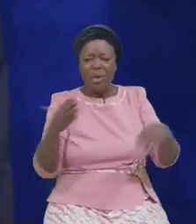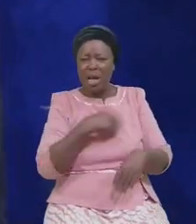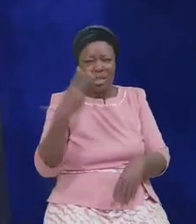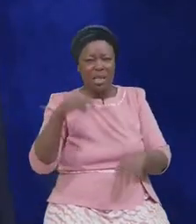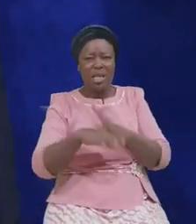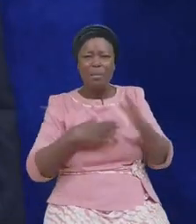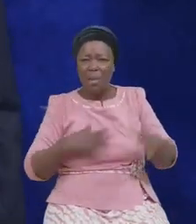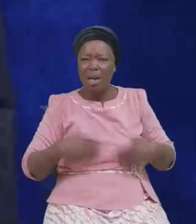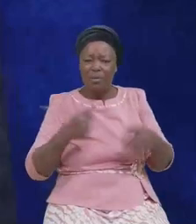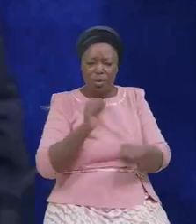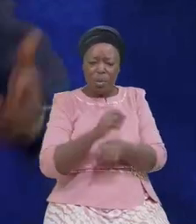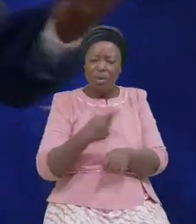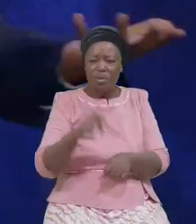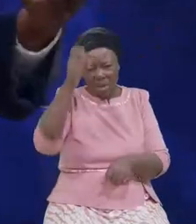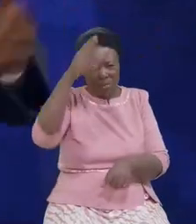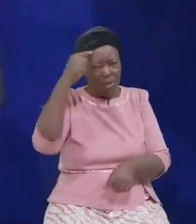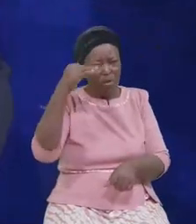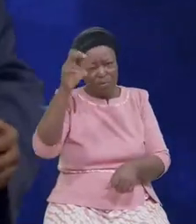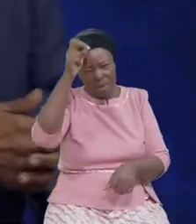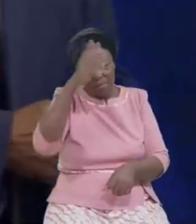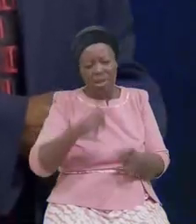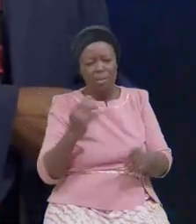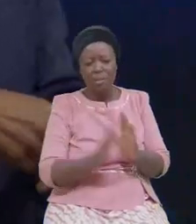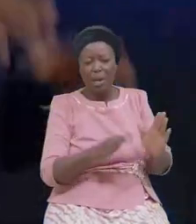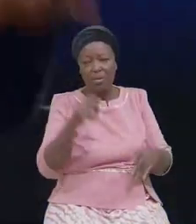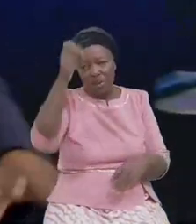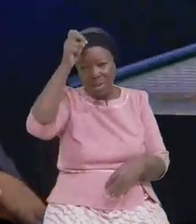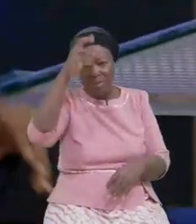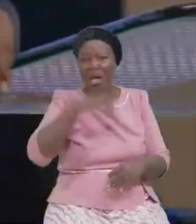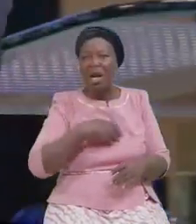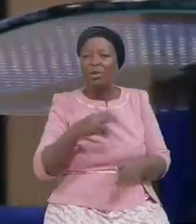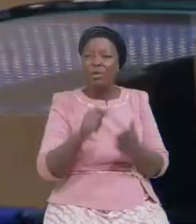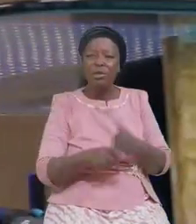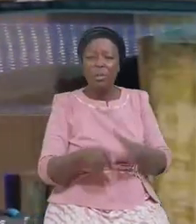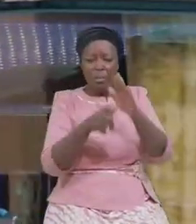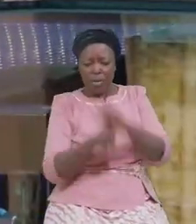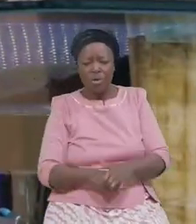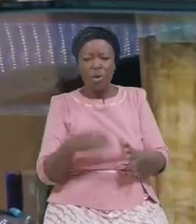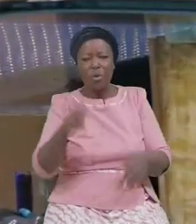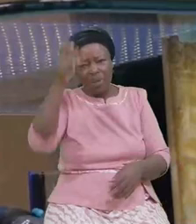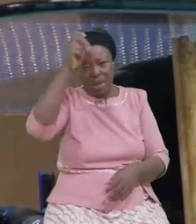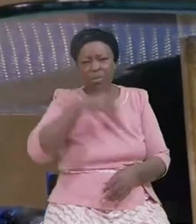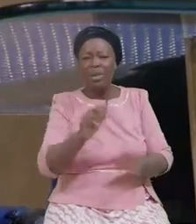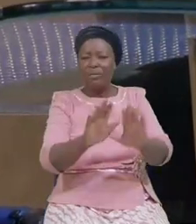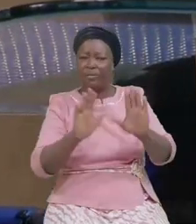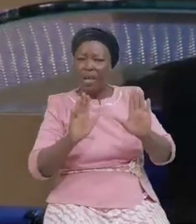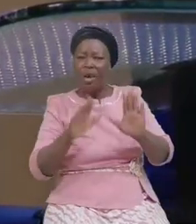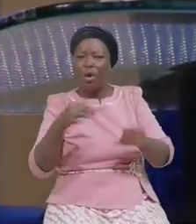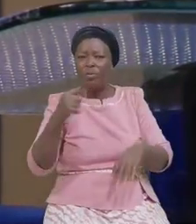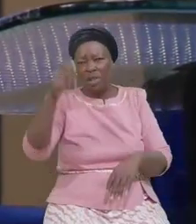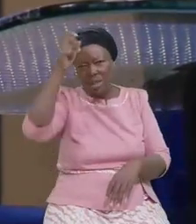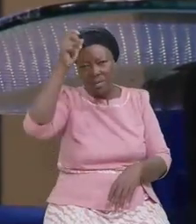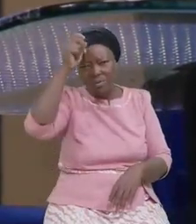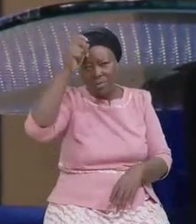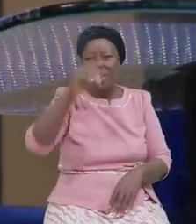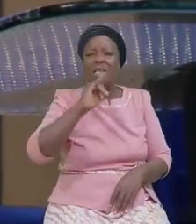les œuvres du diable, les plans du diable, les pressions du diable, les peurs du diable sont